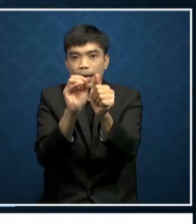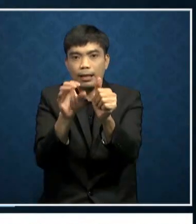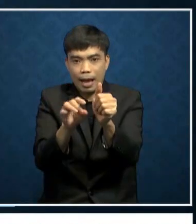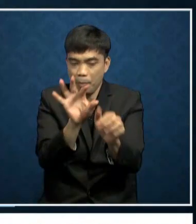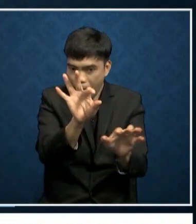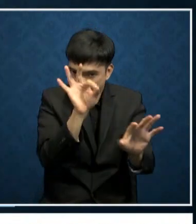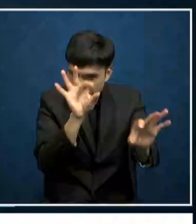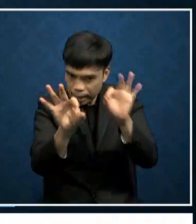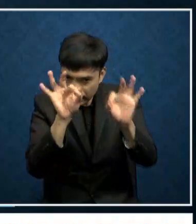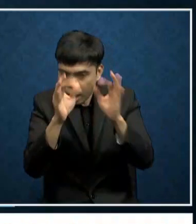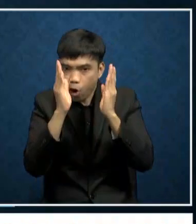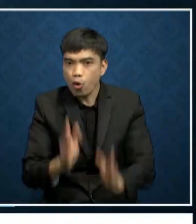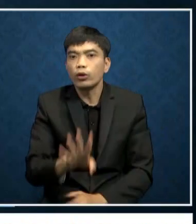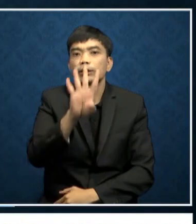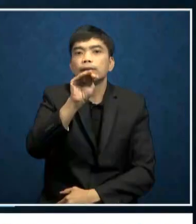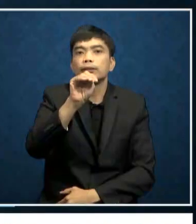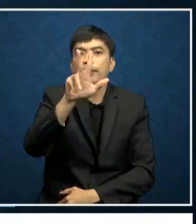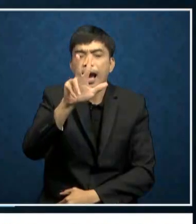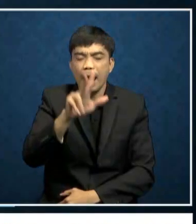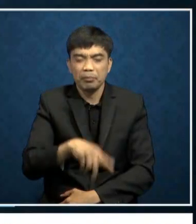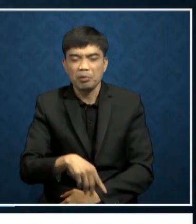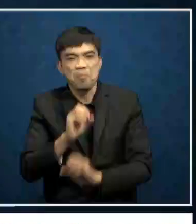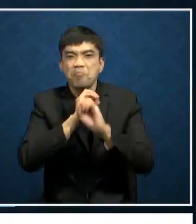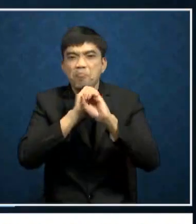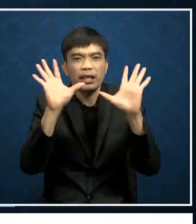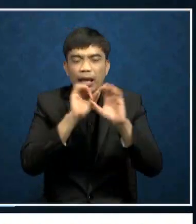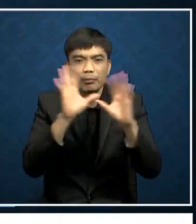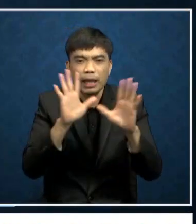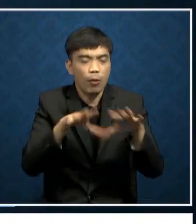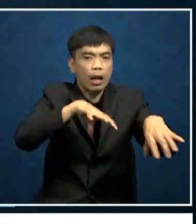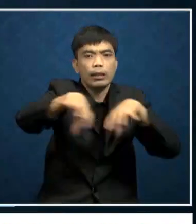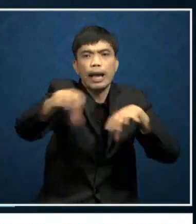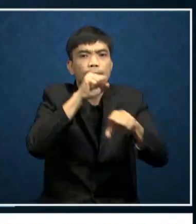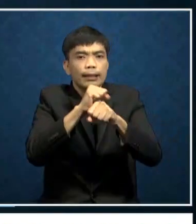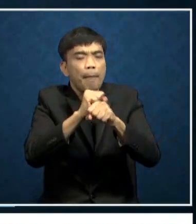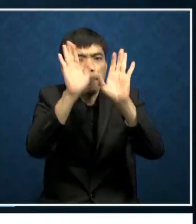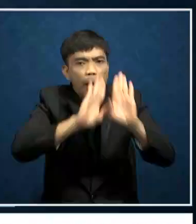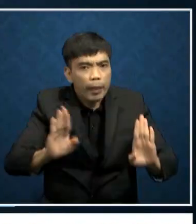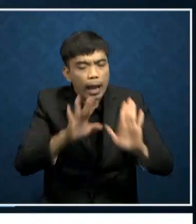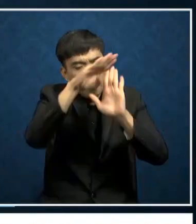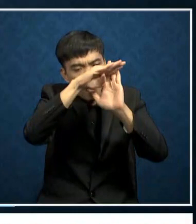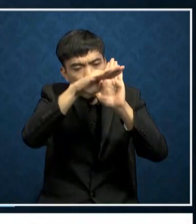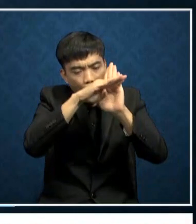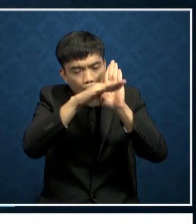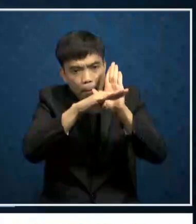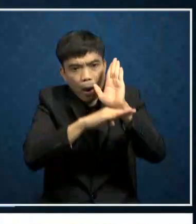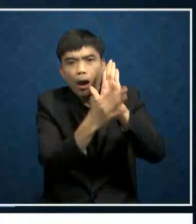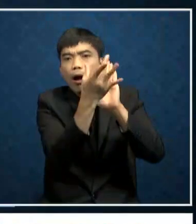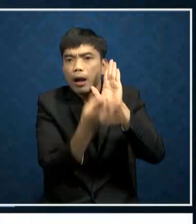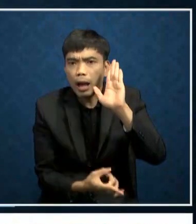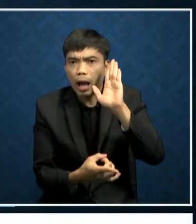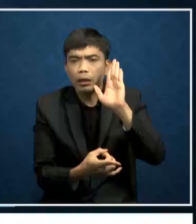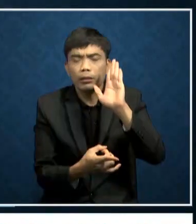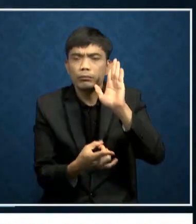การจำนวน 43รายพบว่ายังขาดความชัดเจนในการดำเนินการเอ่อมีความเกี่ยวข้อง